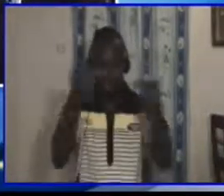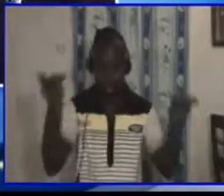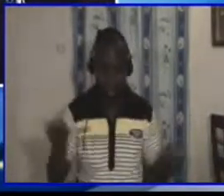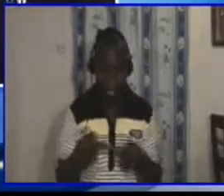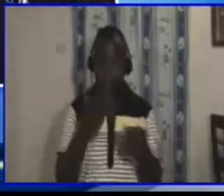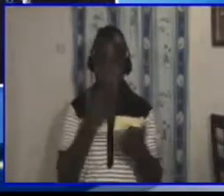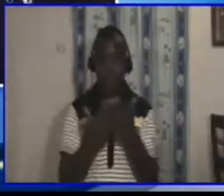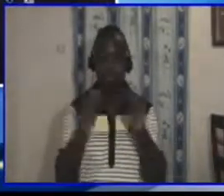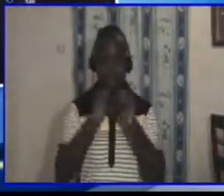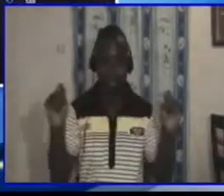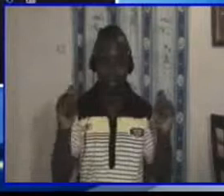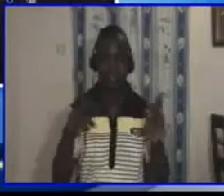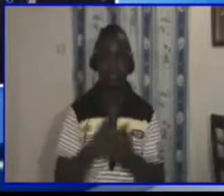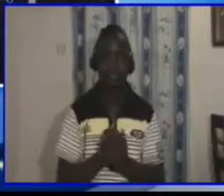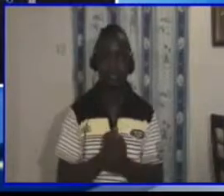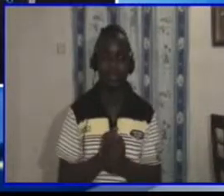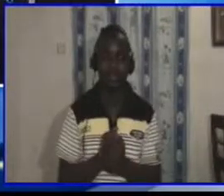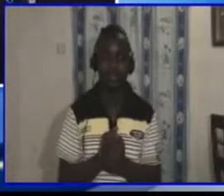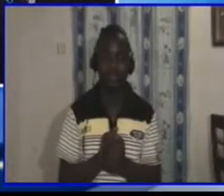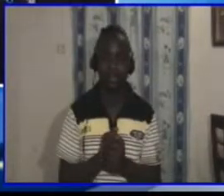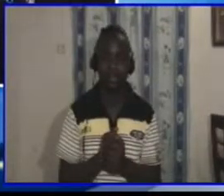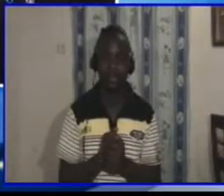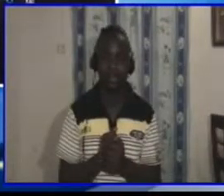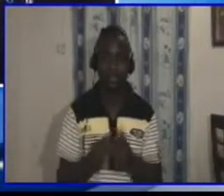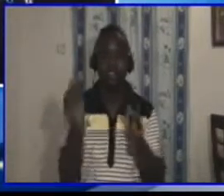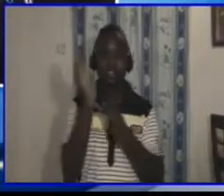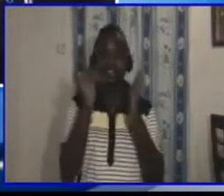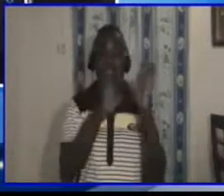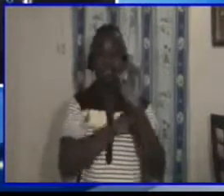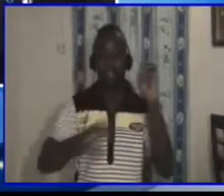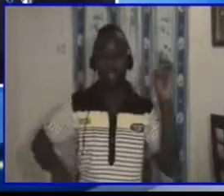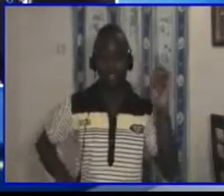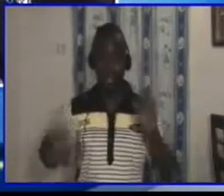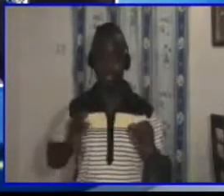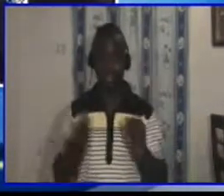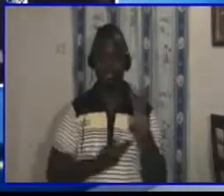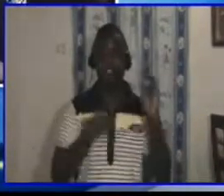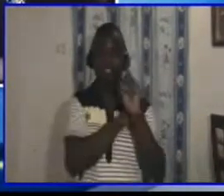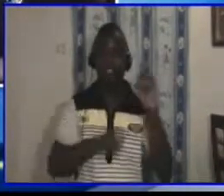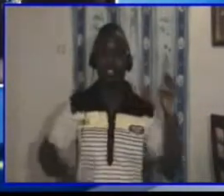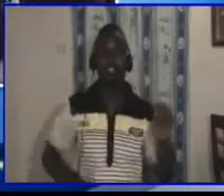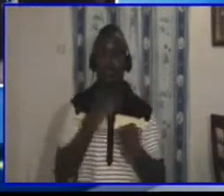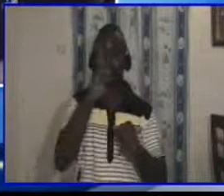così dobbiamo mettere tutte le cose al posto giusto